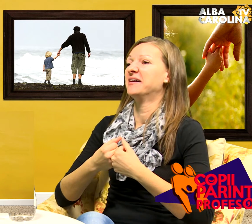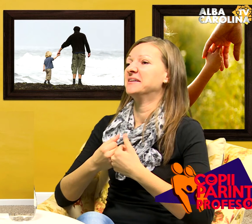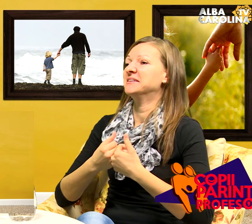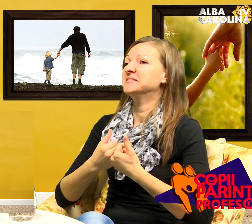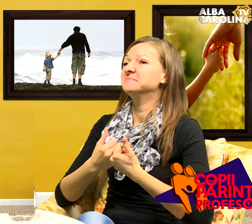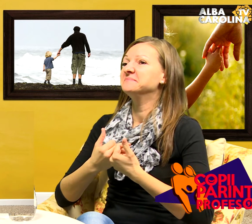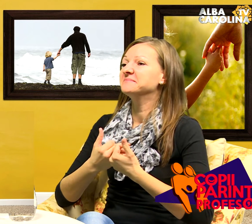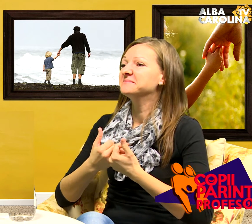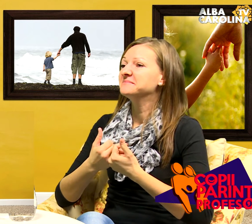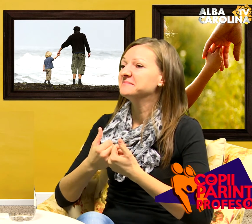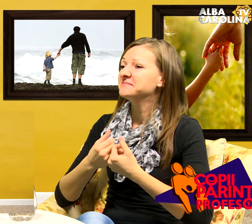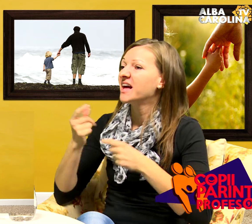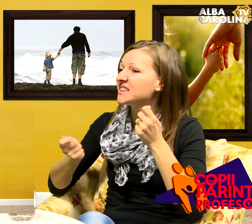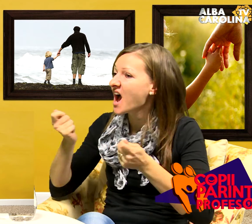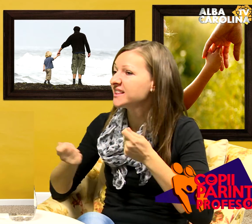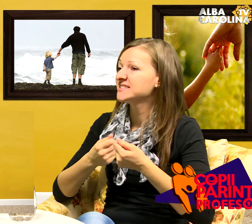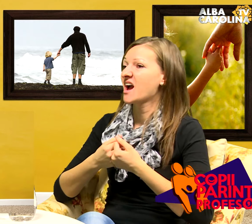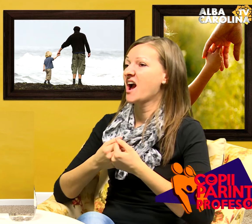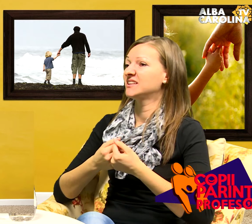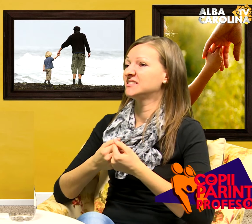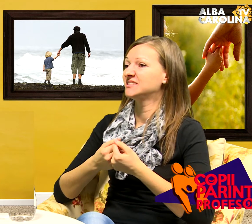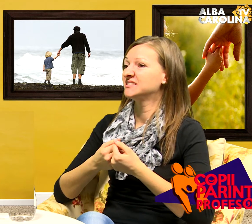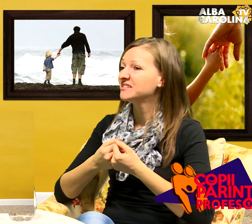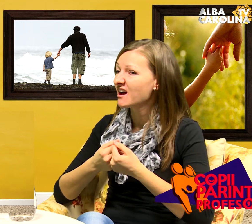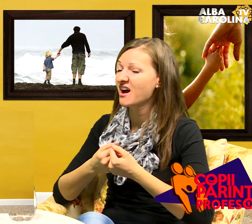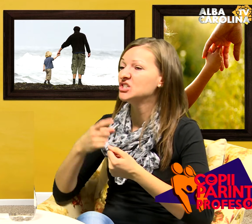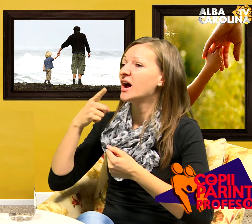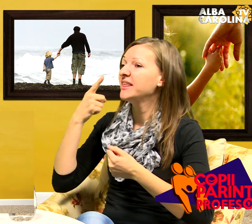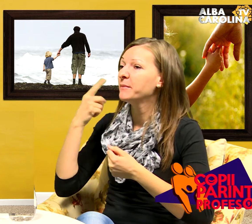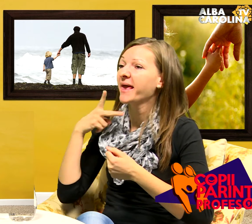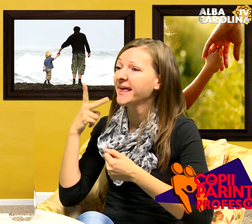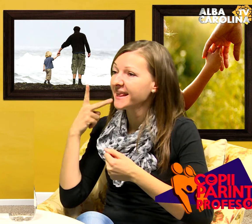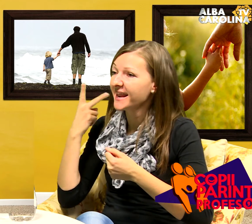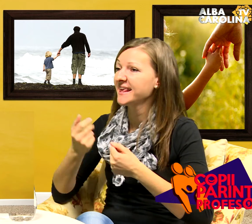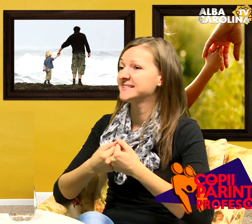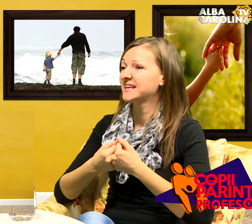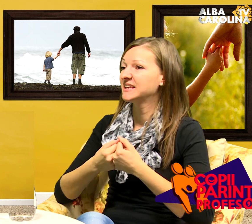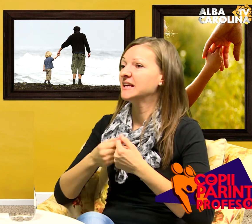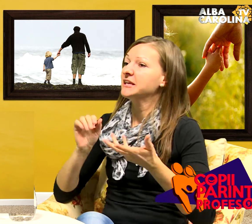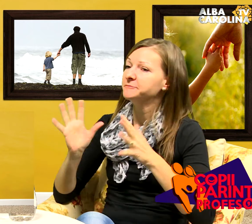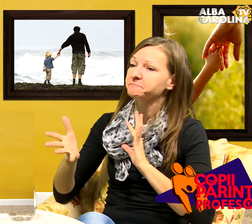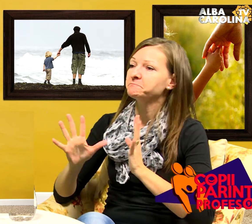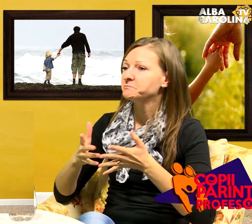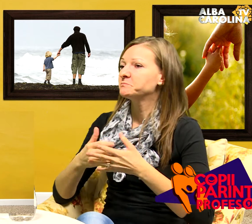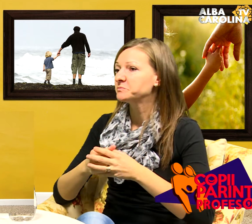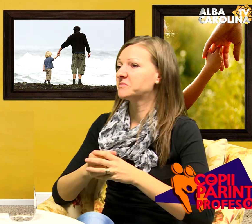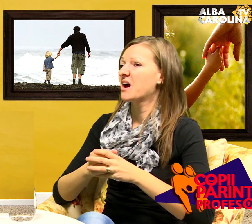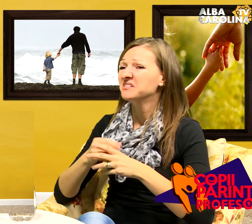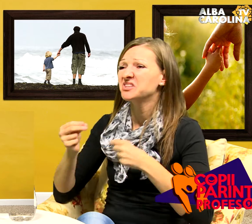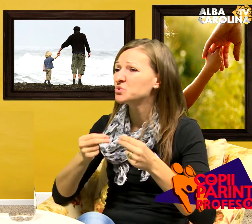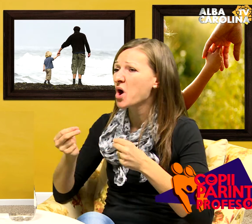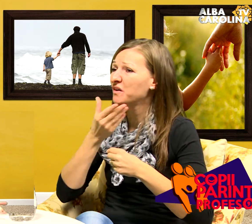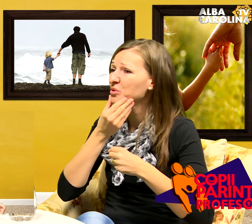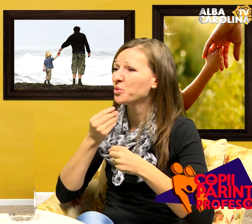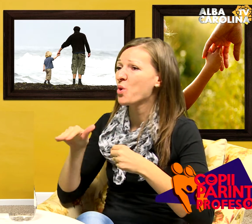Are foarte multe activități, jocuri cu păpuși, dansează, limba engleză, face limba